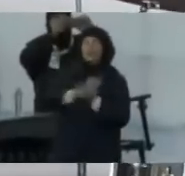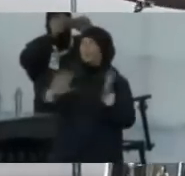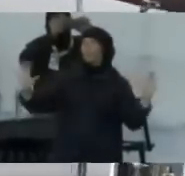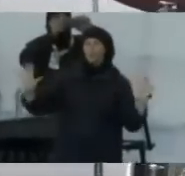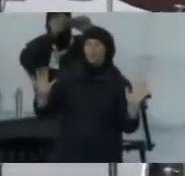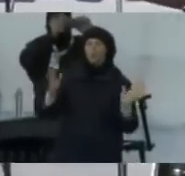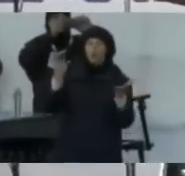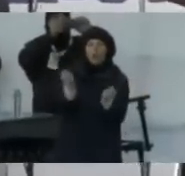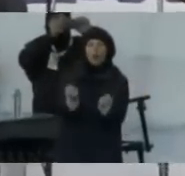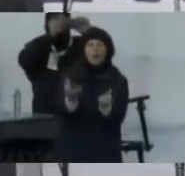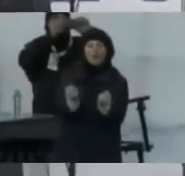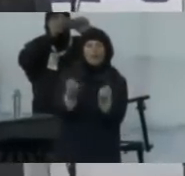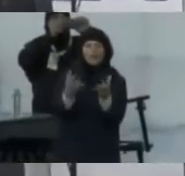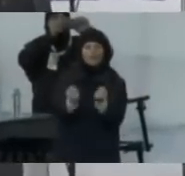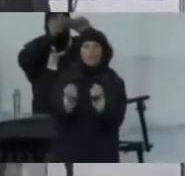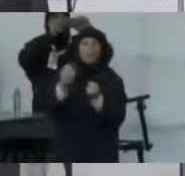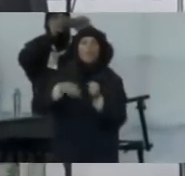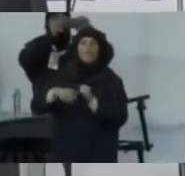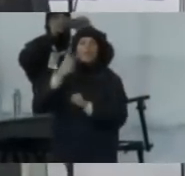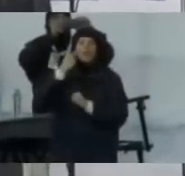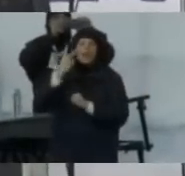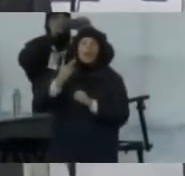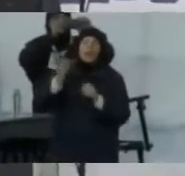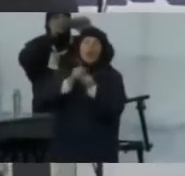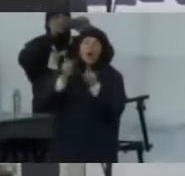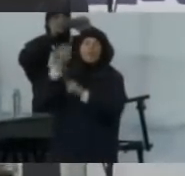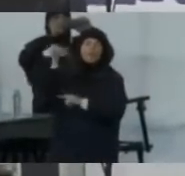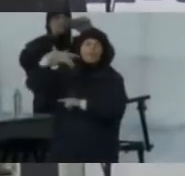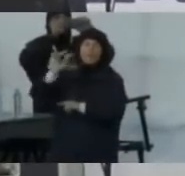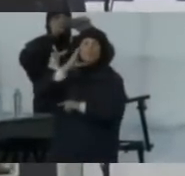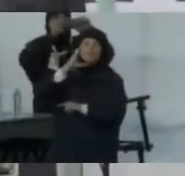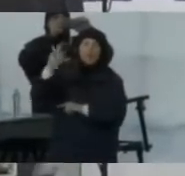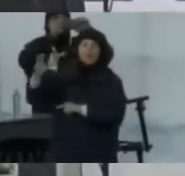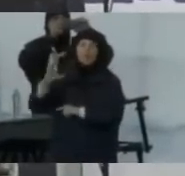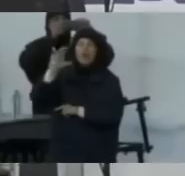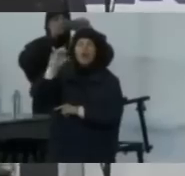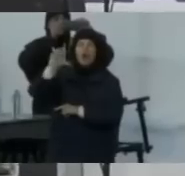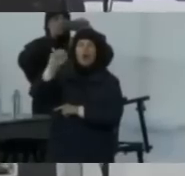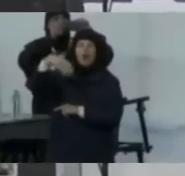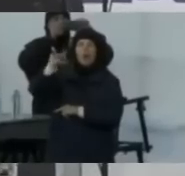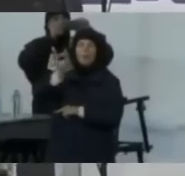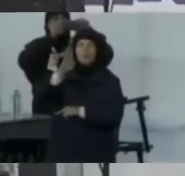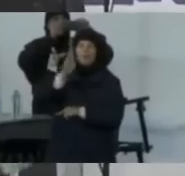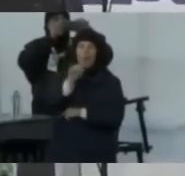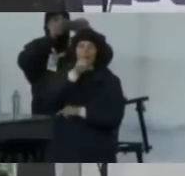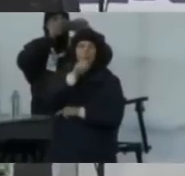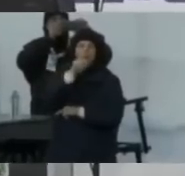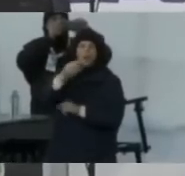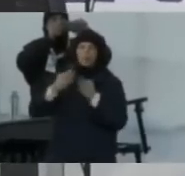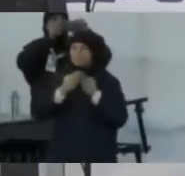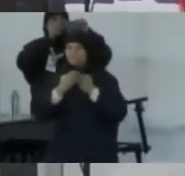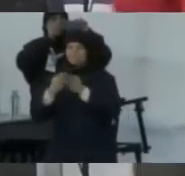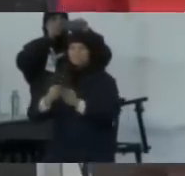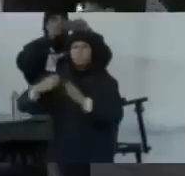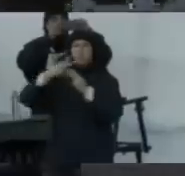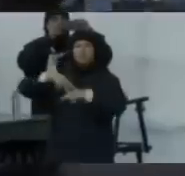Andiamo a scoprire come da qua è partito Cristoforo Colombo per scoprire, noi scopriamo un mondo diverso che esiste